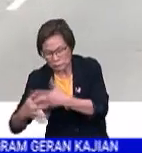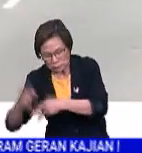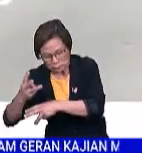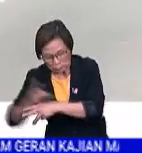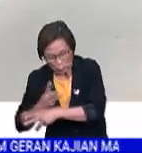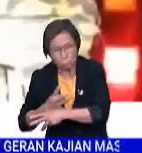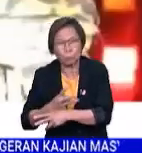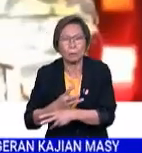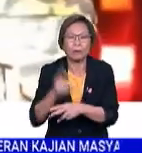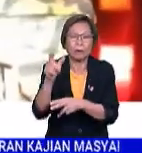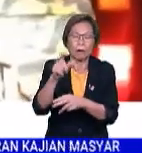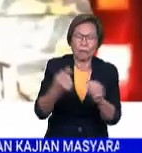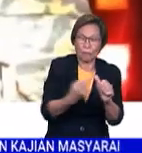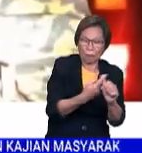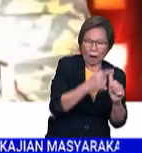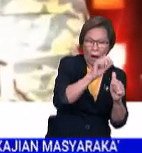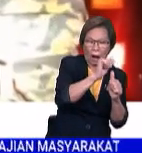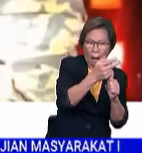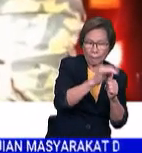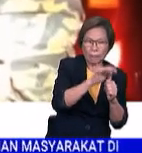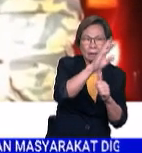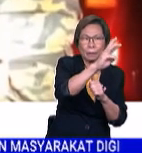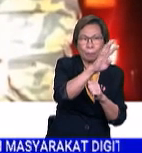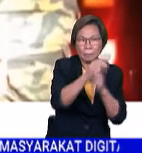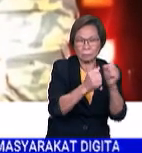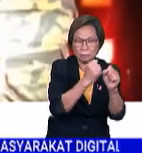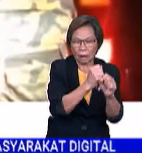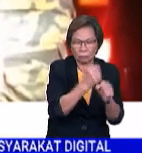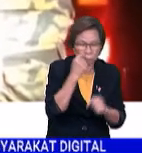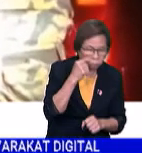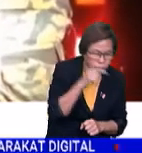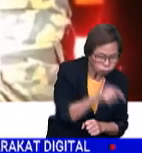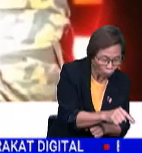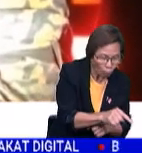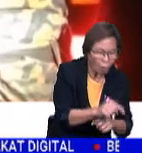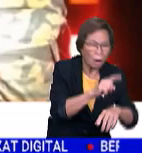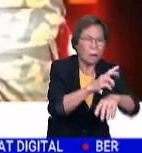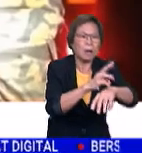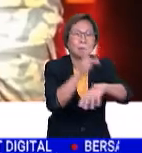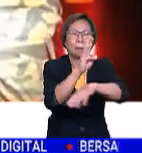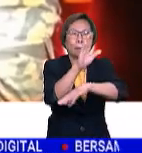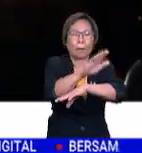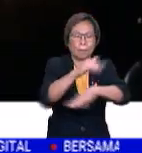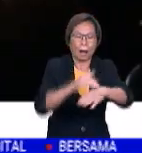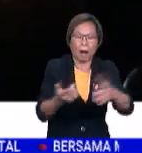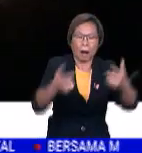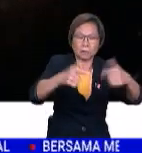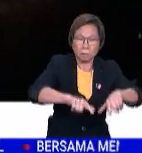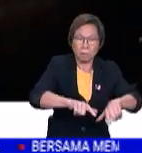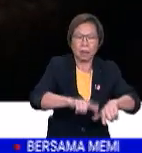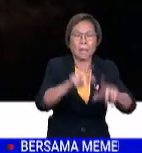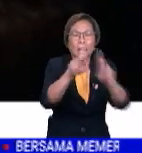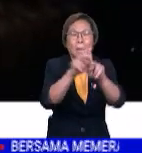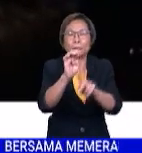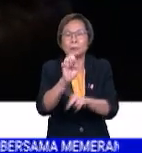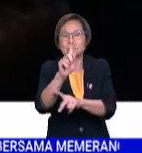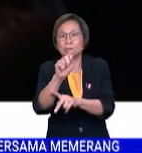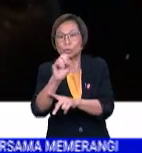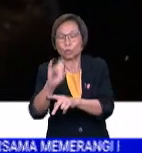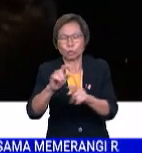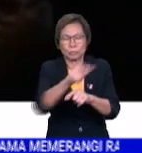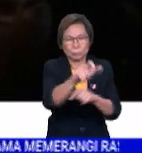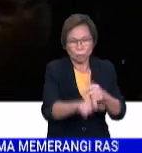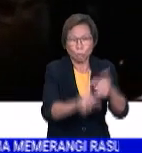parah. Mangsa pertama Ahmad D, 64 tahun, ditemukan pada 6 petang hari kejadian di Kampung Stoy. Mangsa